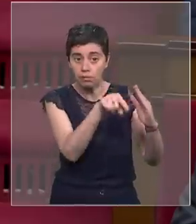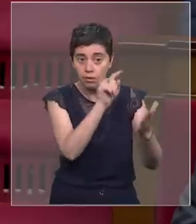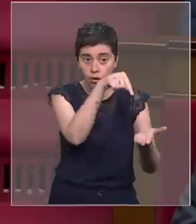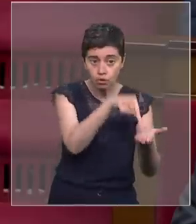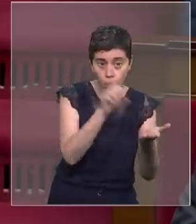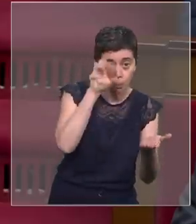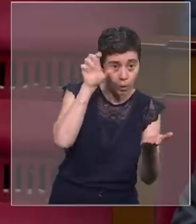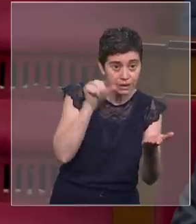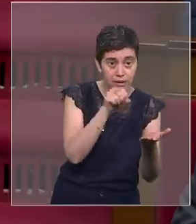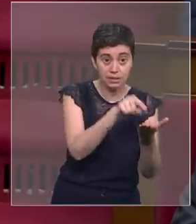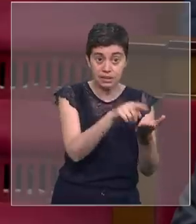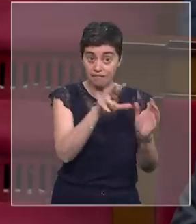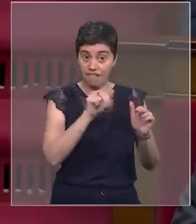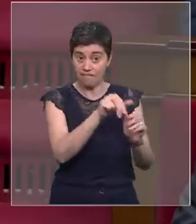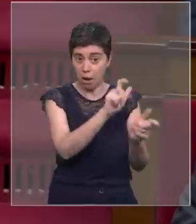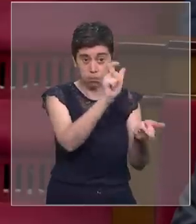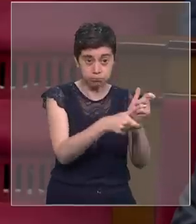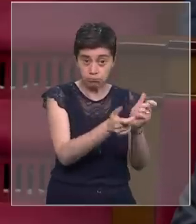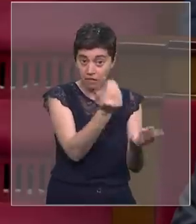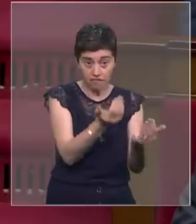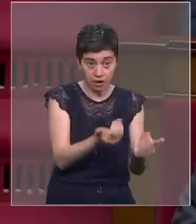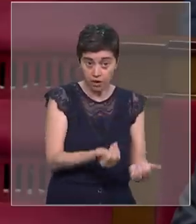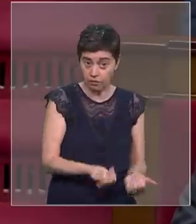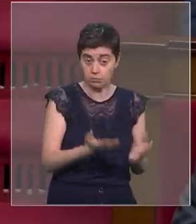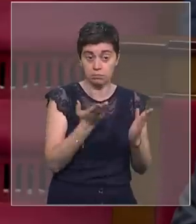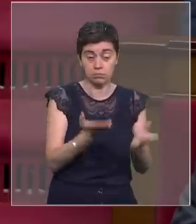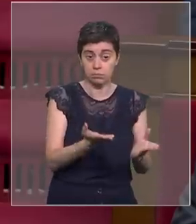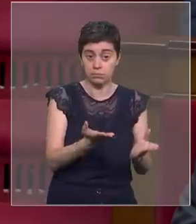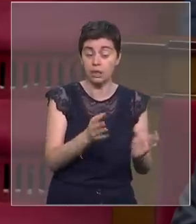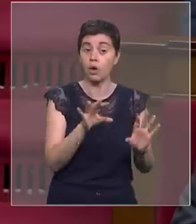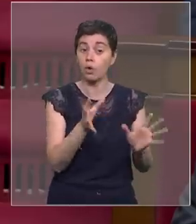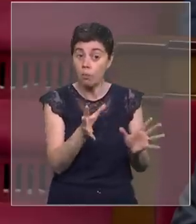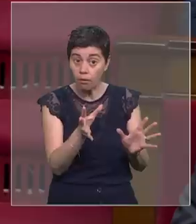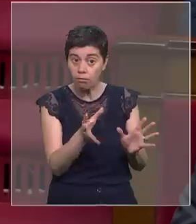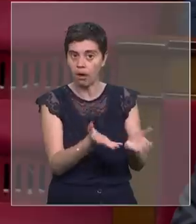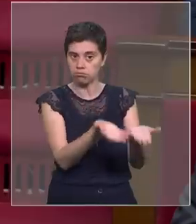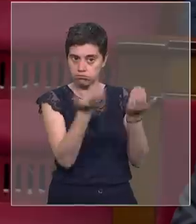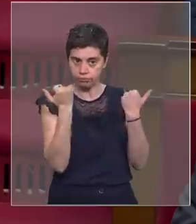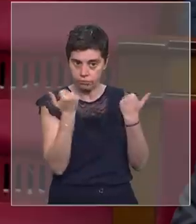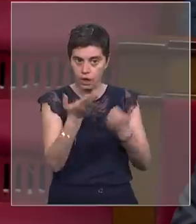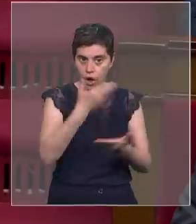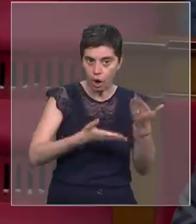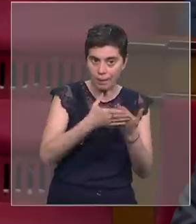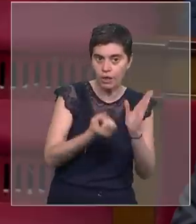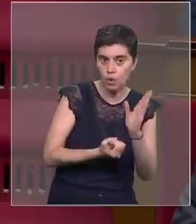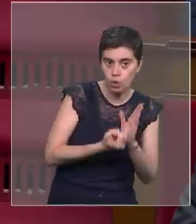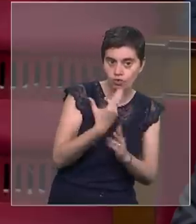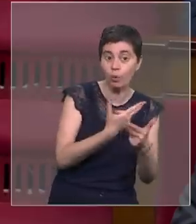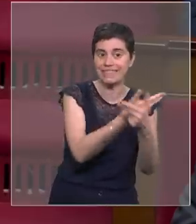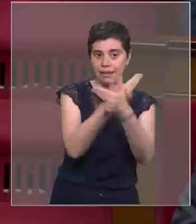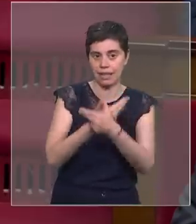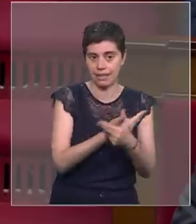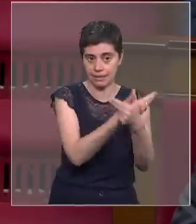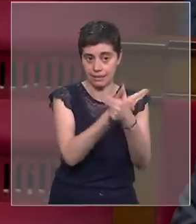est en cours de démantèlement. Ce démantèlement va être remplacé par l'utilisation de satellites couplés à